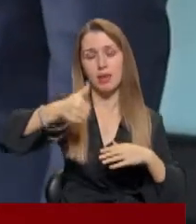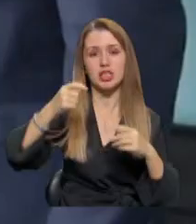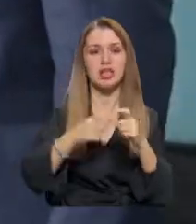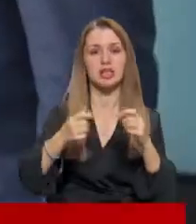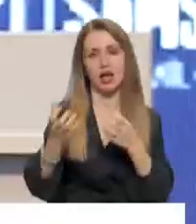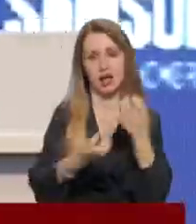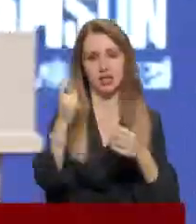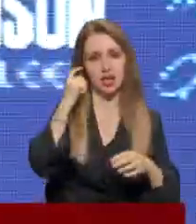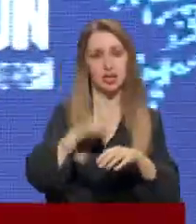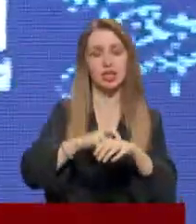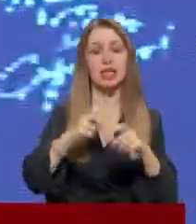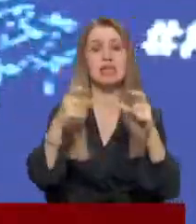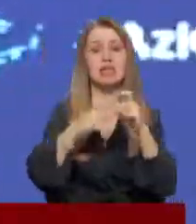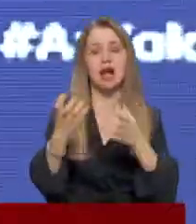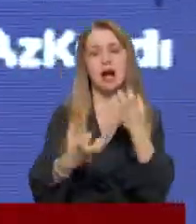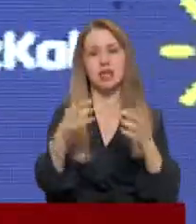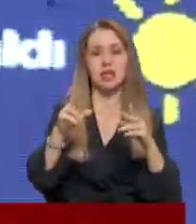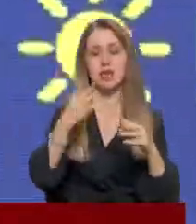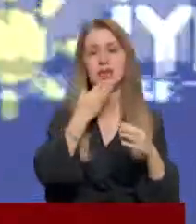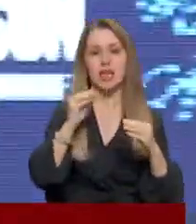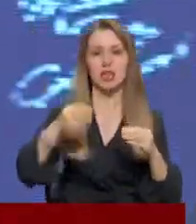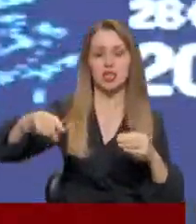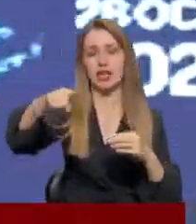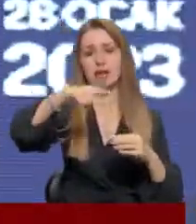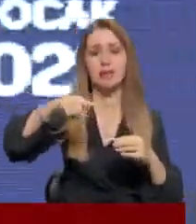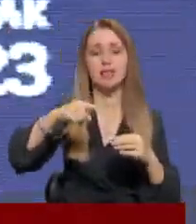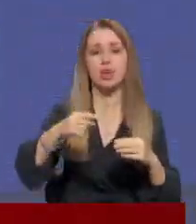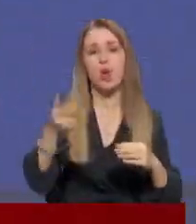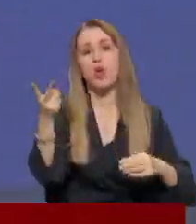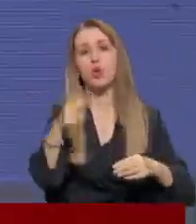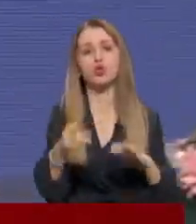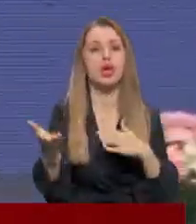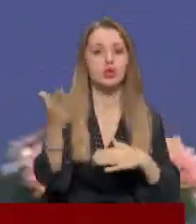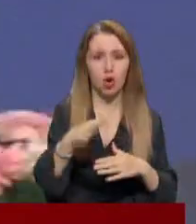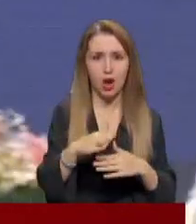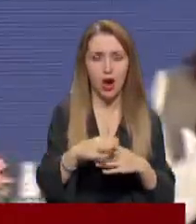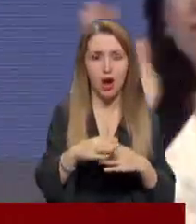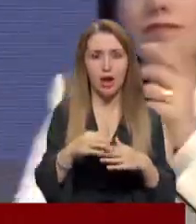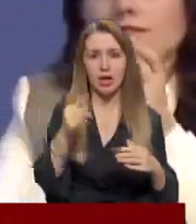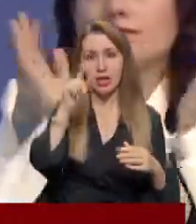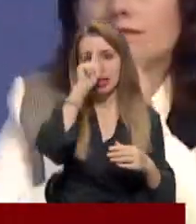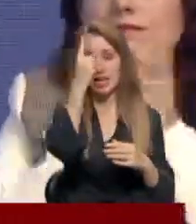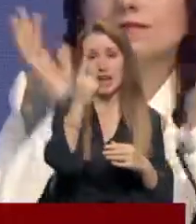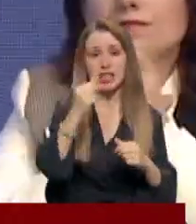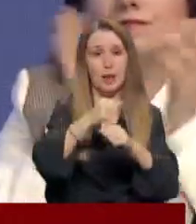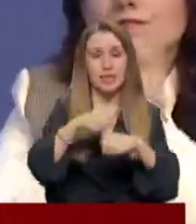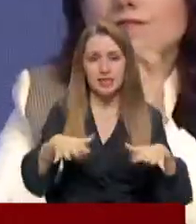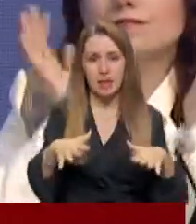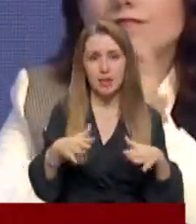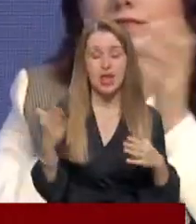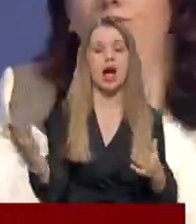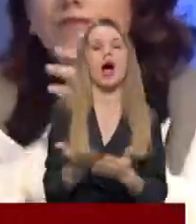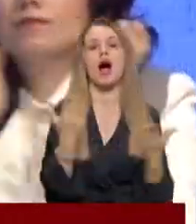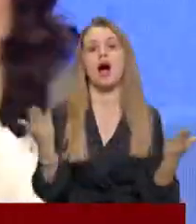Ateş'i hatırlattı. Sinan Ateş gibi gençlerimizin katledildikten sonra tek adam rejiminde